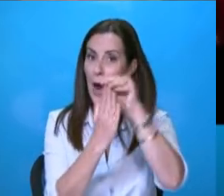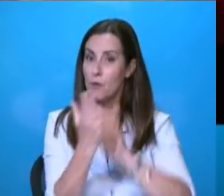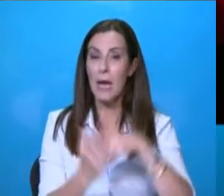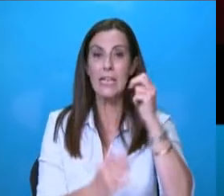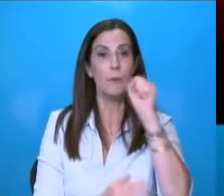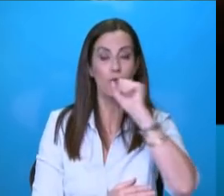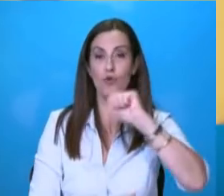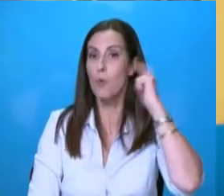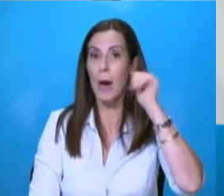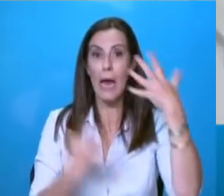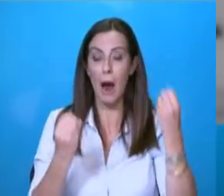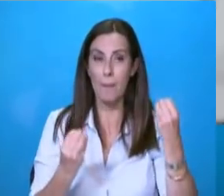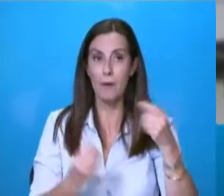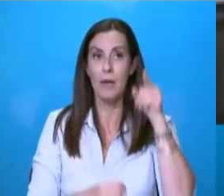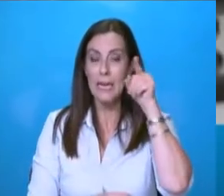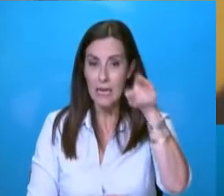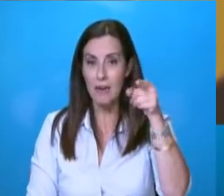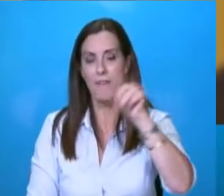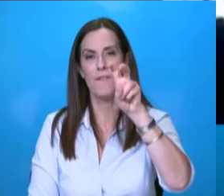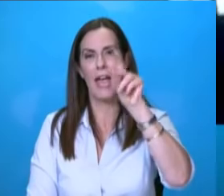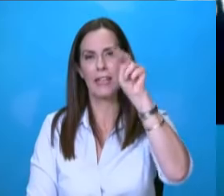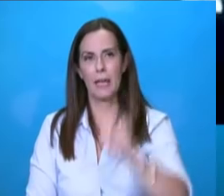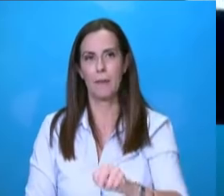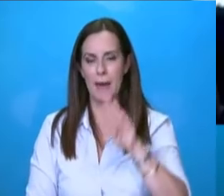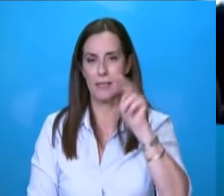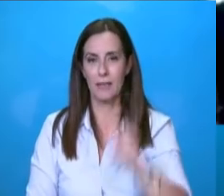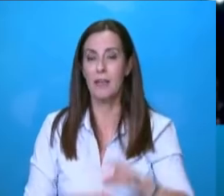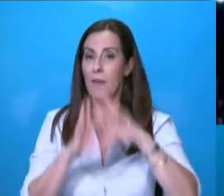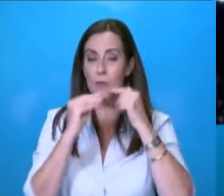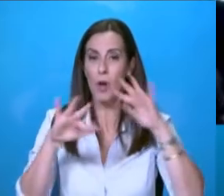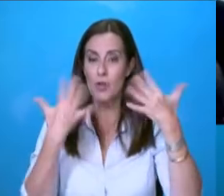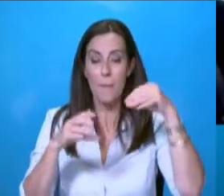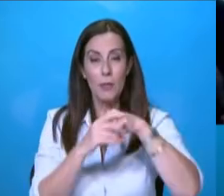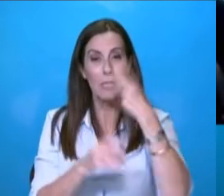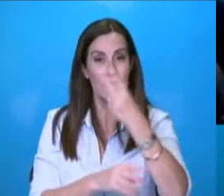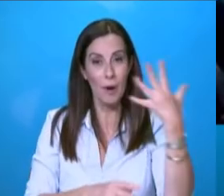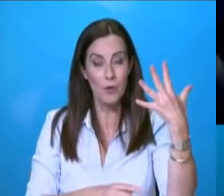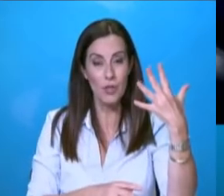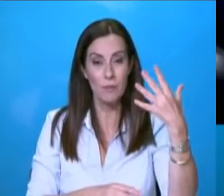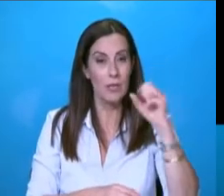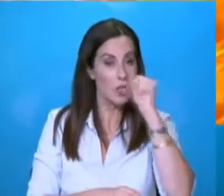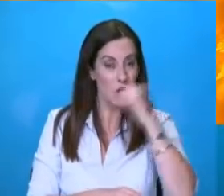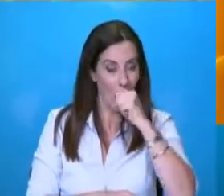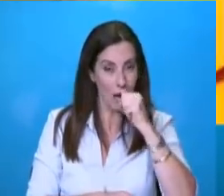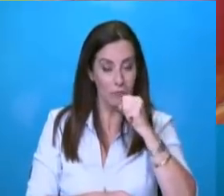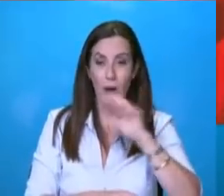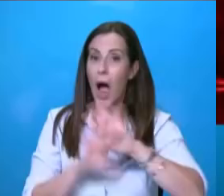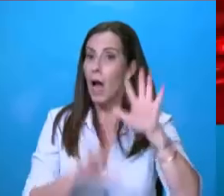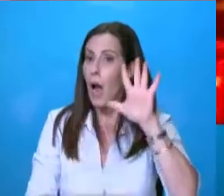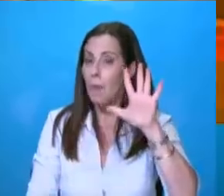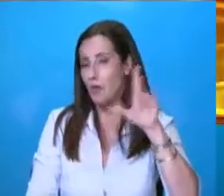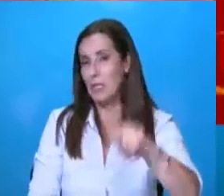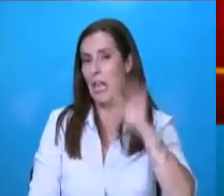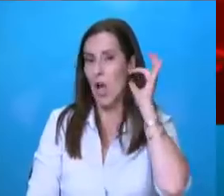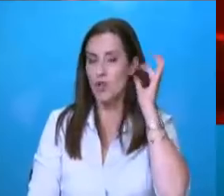השירים המושמעים, מירי מסיקה ועדן בן זקן, ובסיכום העשור מתוך 25 המבצעים המושמעים, רק 5 הן